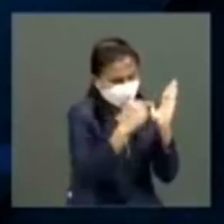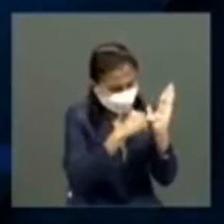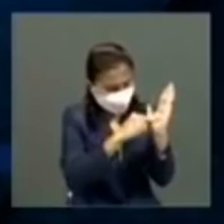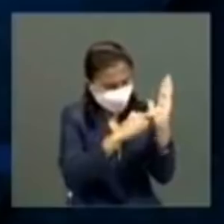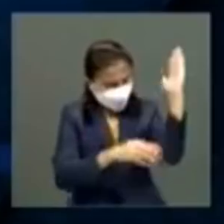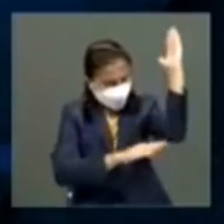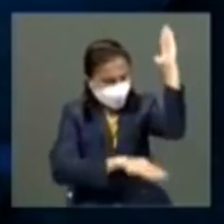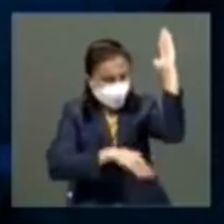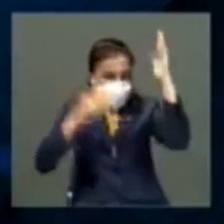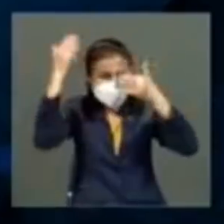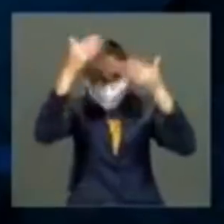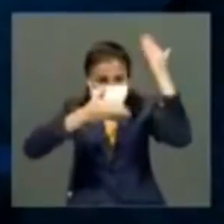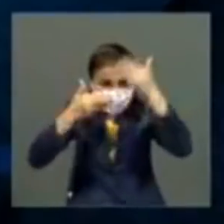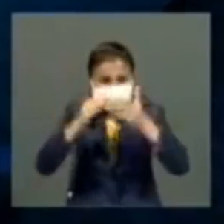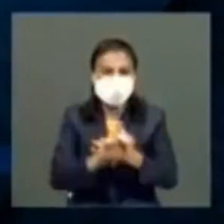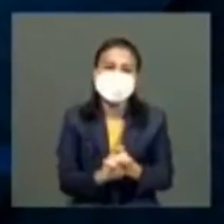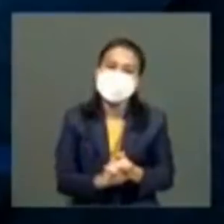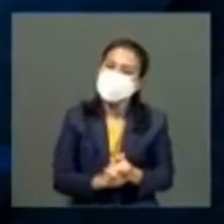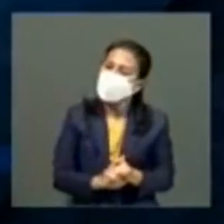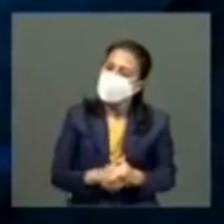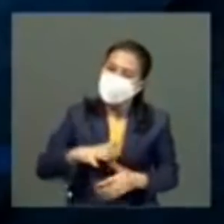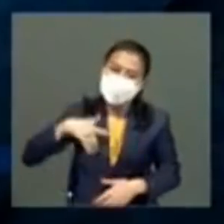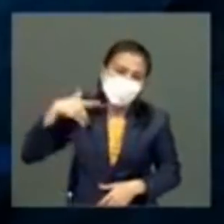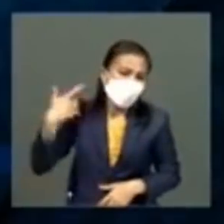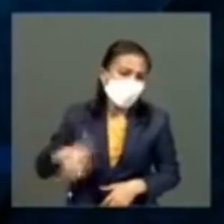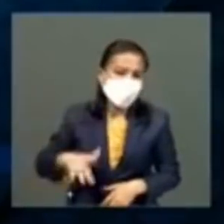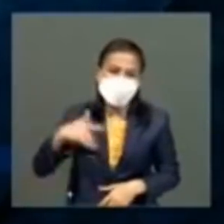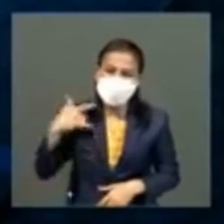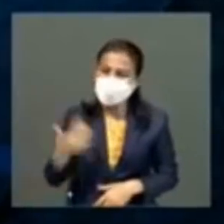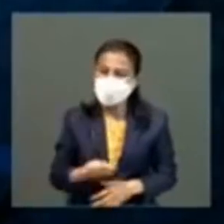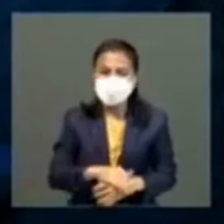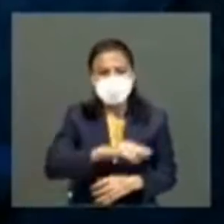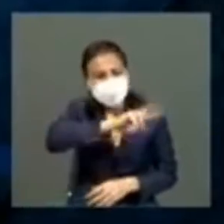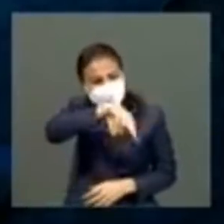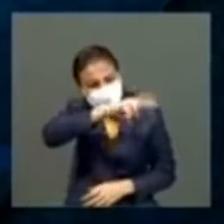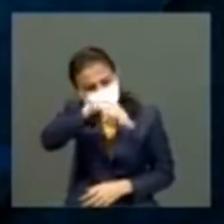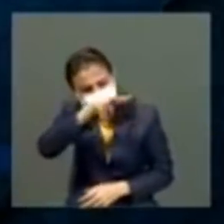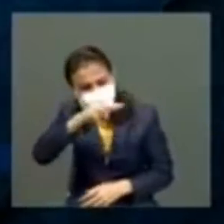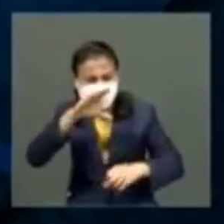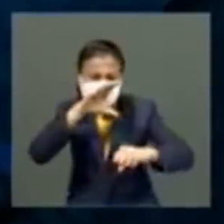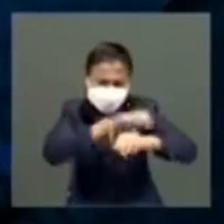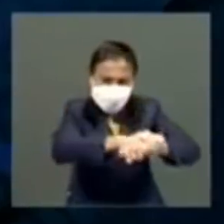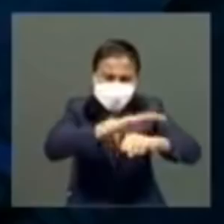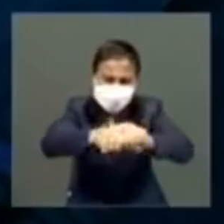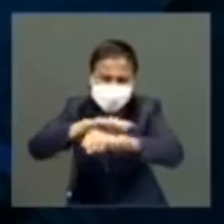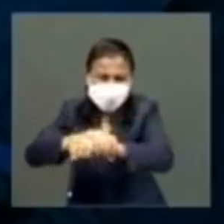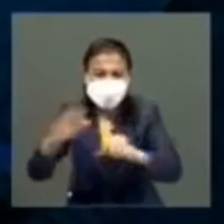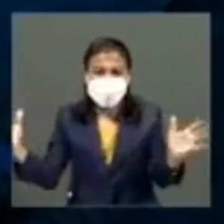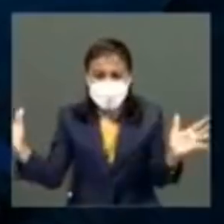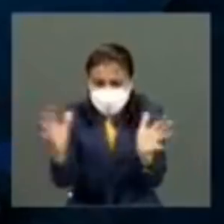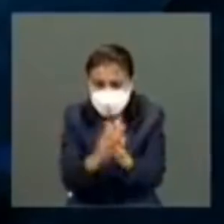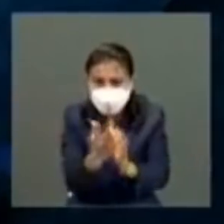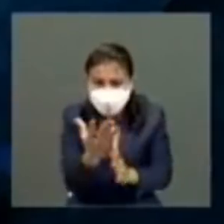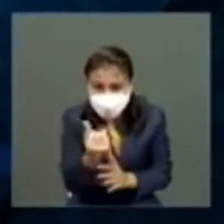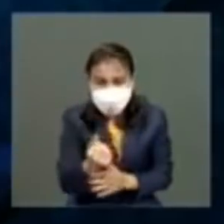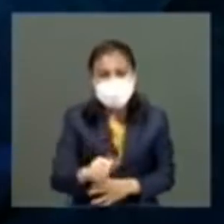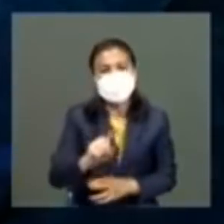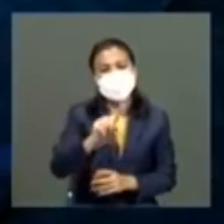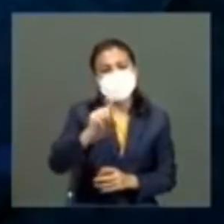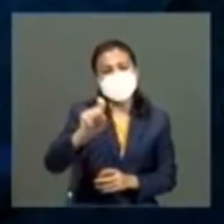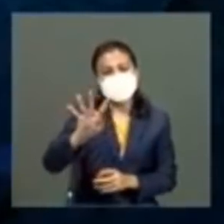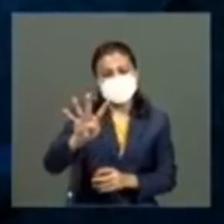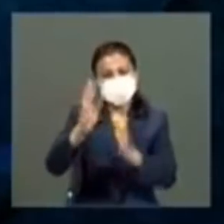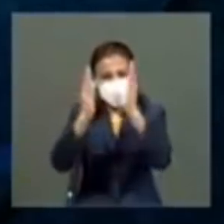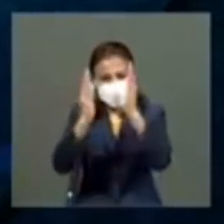ว่าบุคคลากรกำลังทำงานอย่างหนักเลยนะคะมีการลาดตระเวนแล้วก็จับได้ 24ชั่วโมงนี้ถึง 104คน